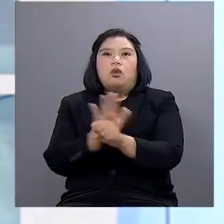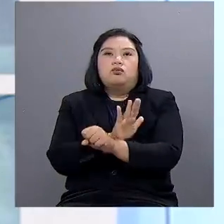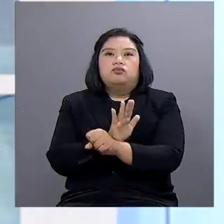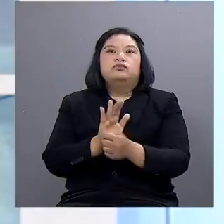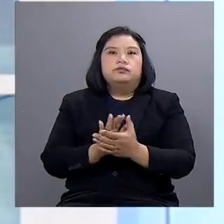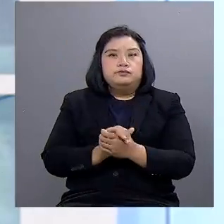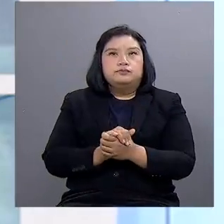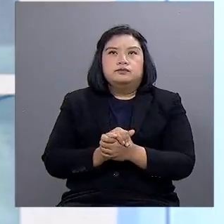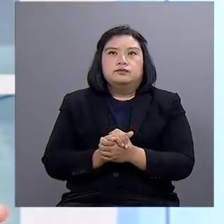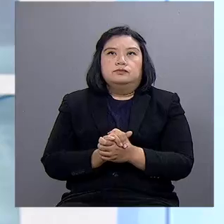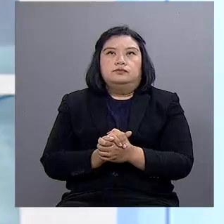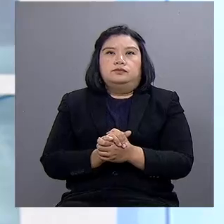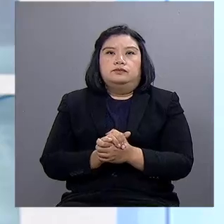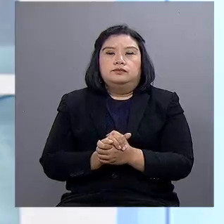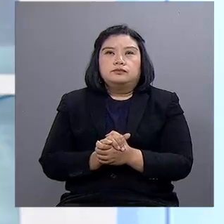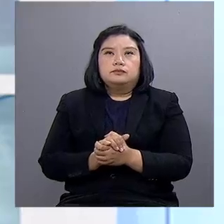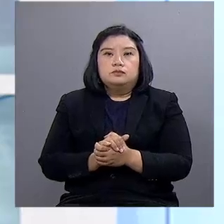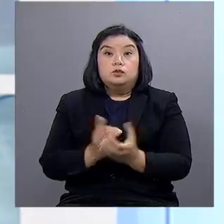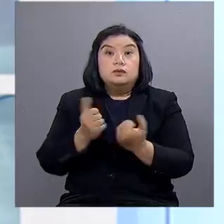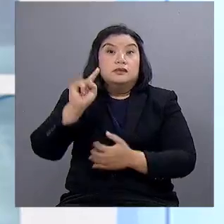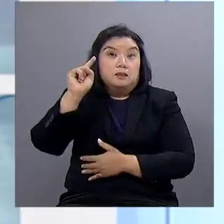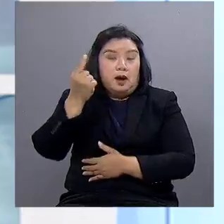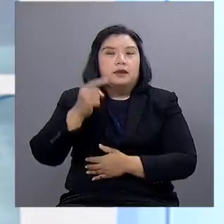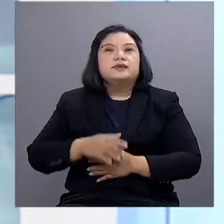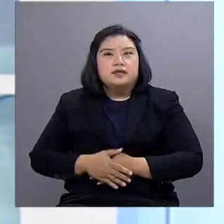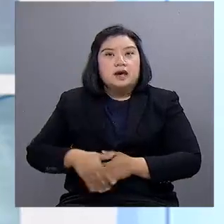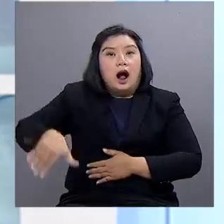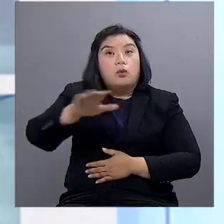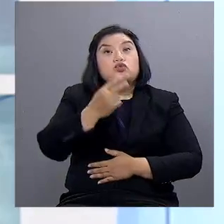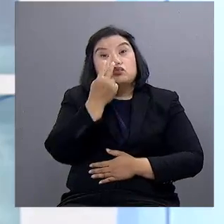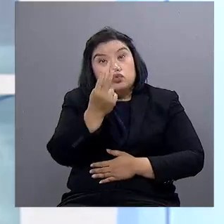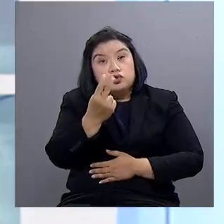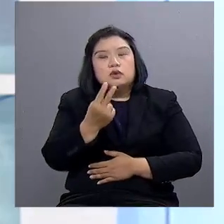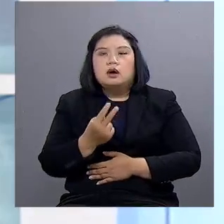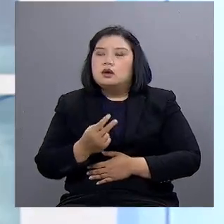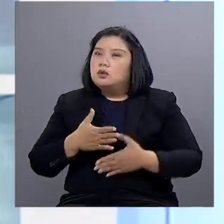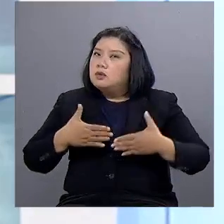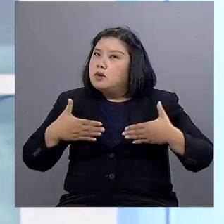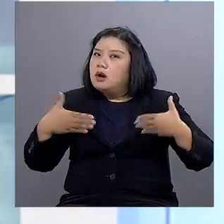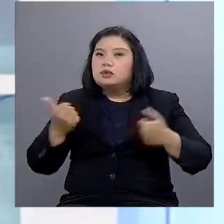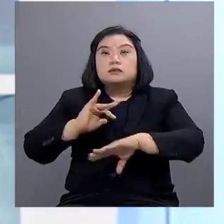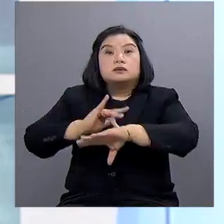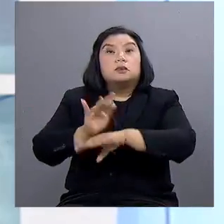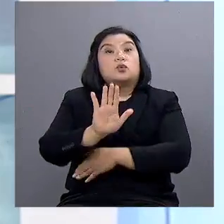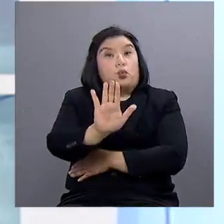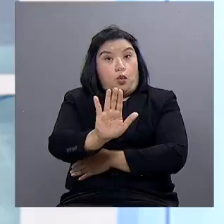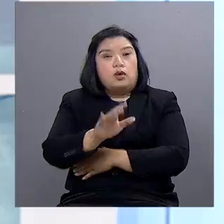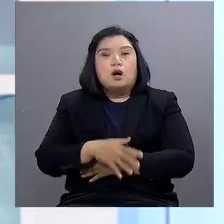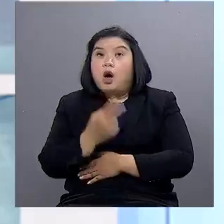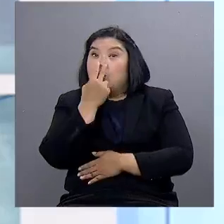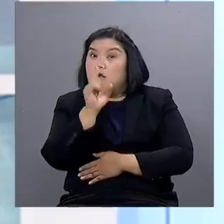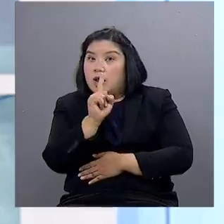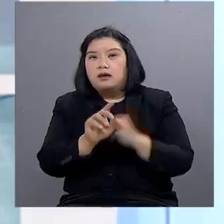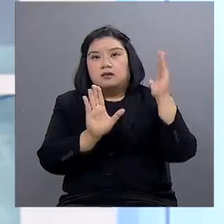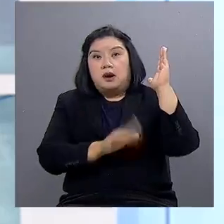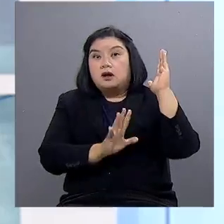คร ับแล้วค่ะเดี๋ยวช่วงนี้พาคุณผู้ชมแล้วก็น้องปลาน้องก๊อฟนะคะไปเที่ยวชมความมหัศจรรย์ของธรรมชาติกันบ้างนะคะไปที่จังหวัดชุมพรค่ะกับแหล่ง